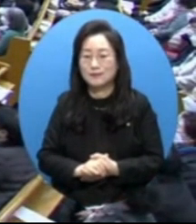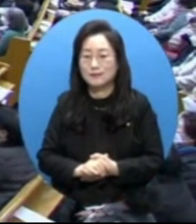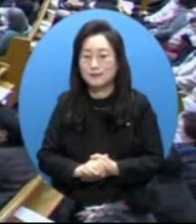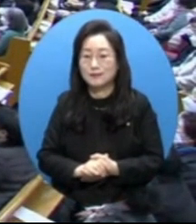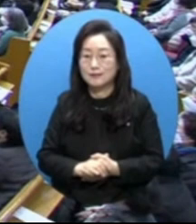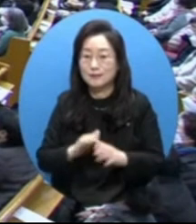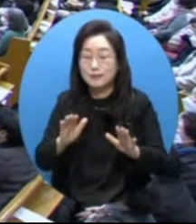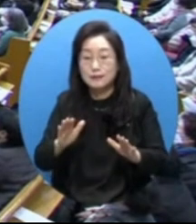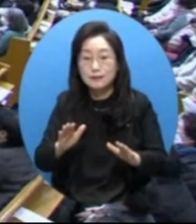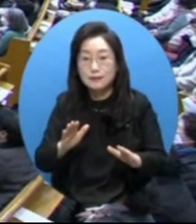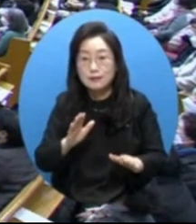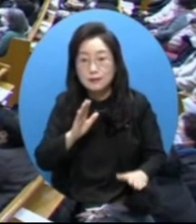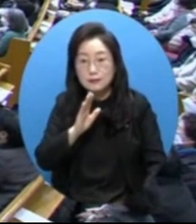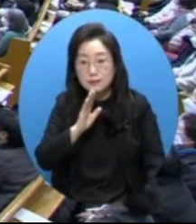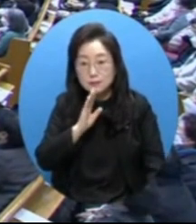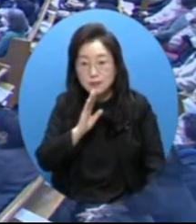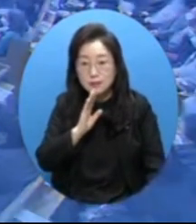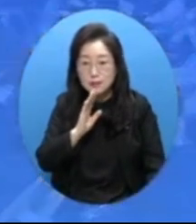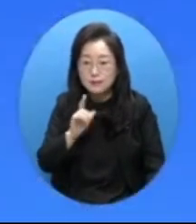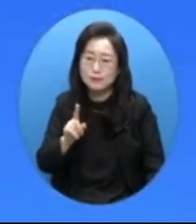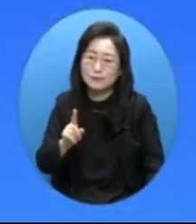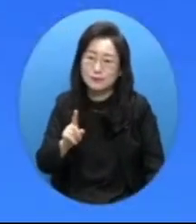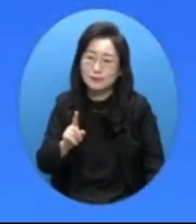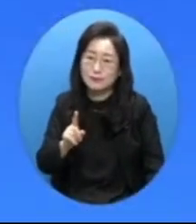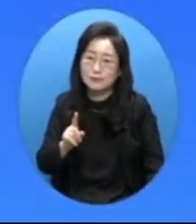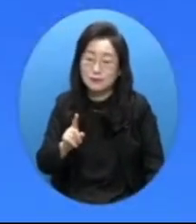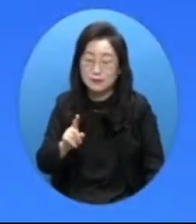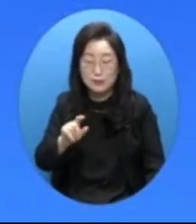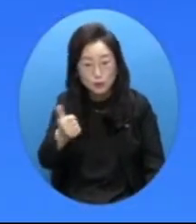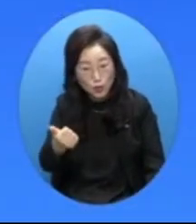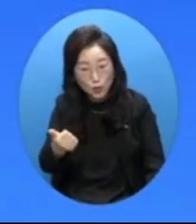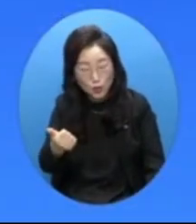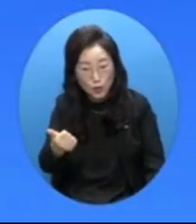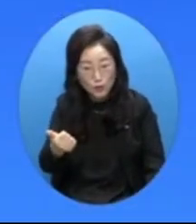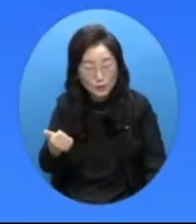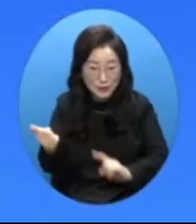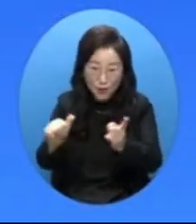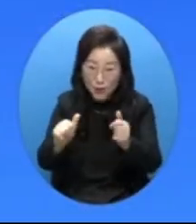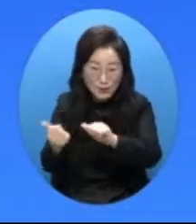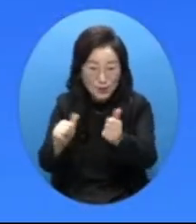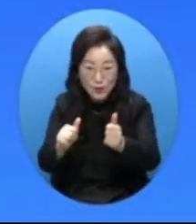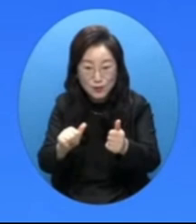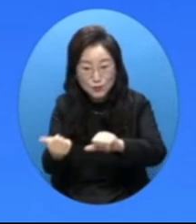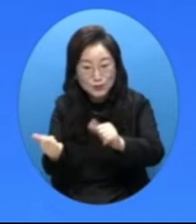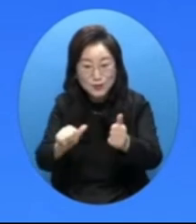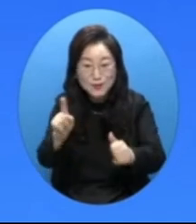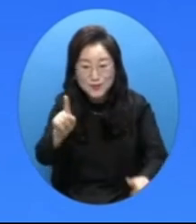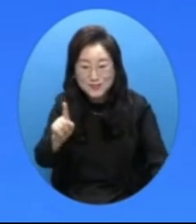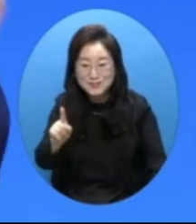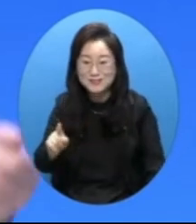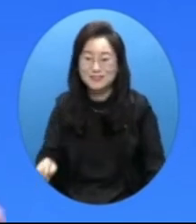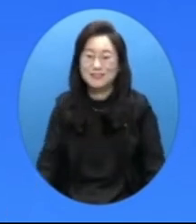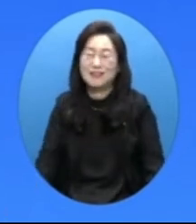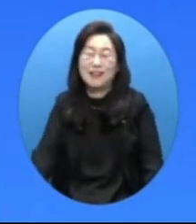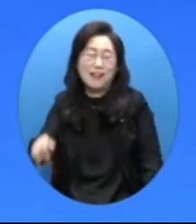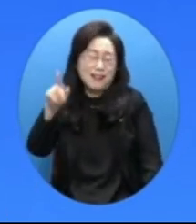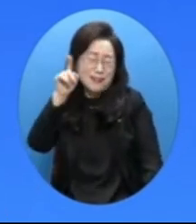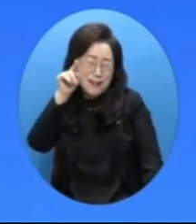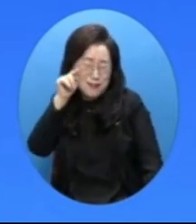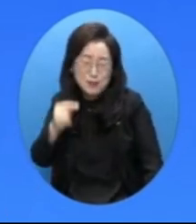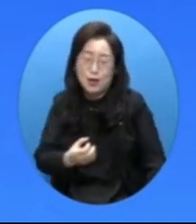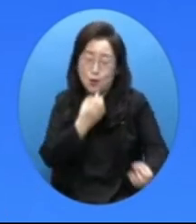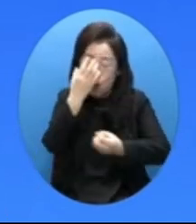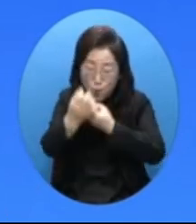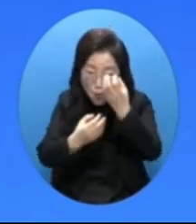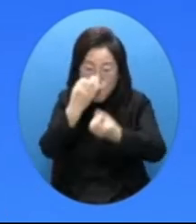사셨겠습니까 안 사셨겠습니까 안 썼으면 제가 간증을 안 하죠 날마다 고백을 하는데